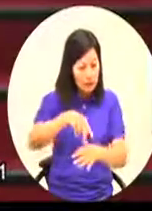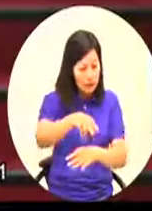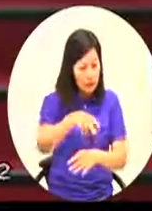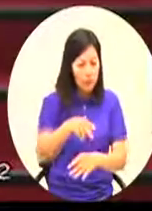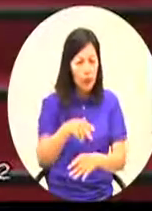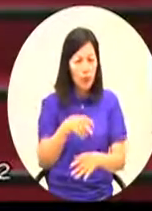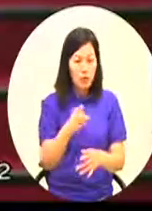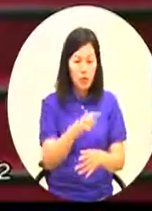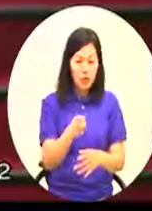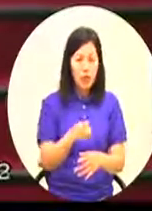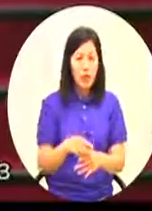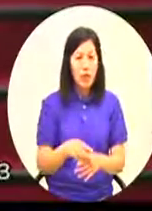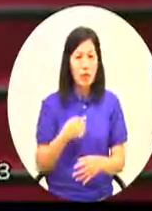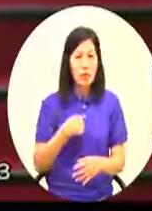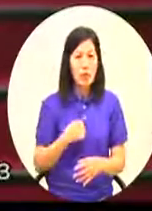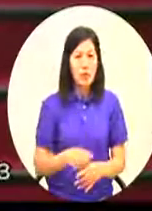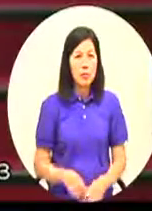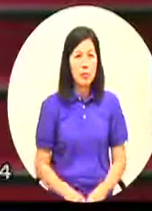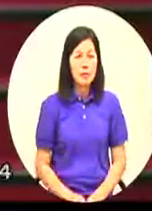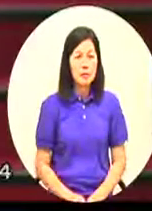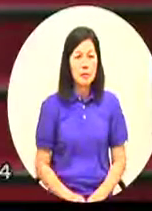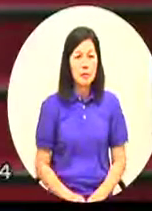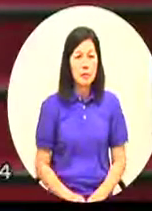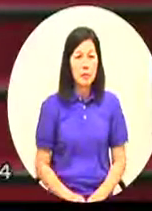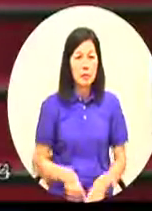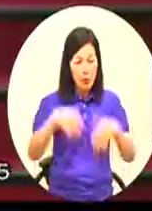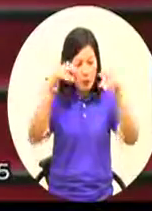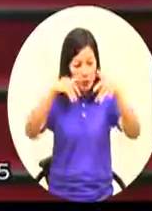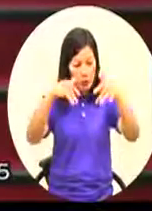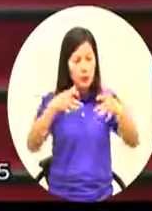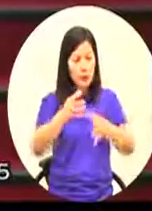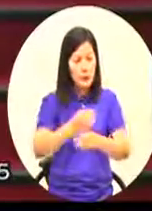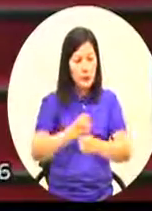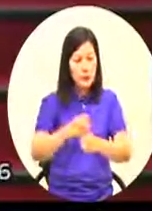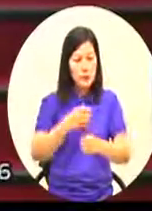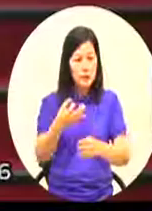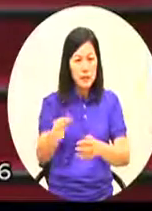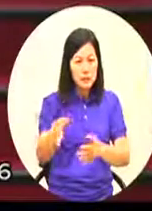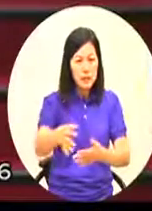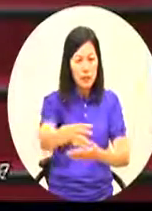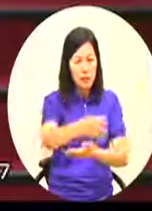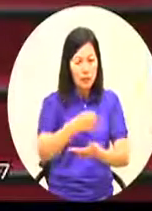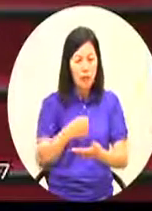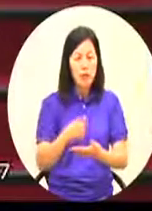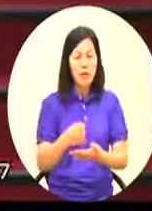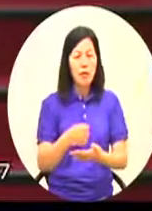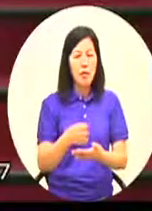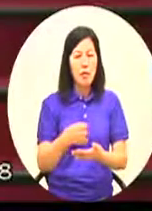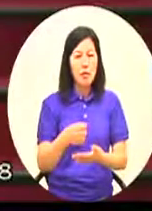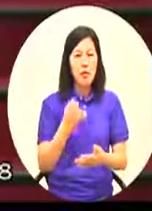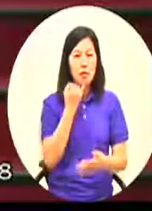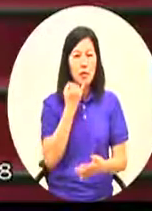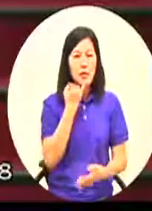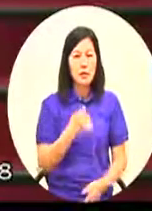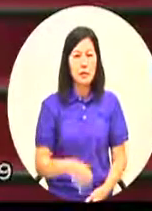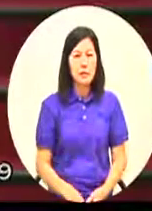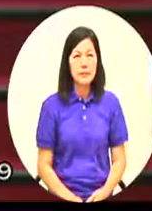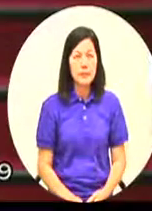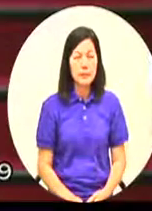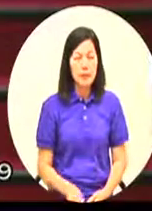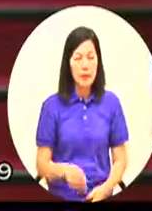为我们那个马祖是刚好是雨季才可以采收，但是只采收到一半啊，请坐。只采收到一